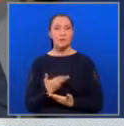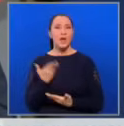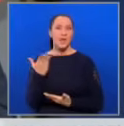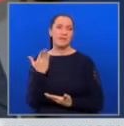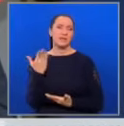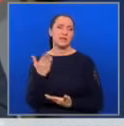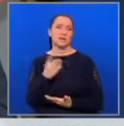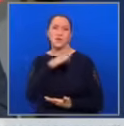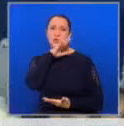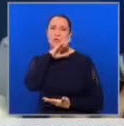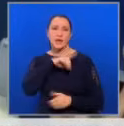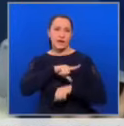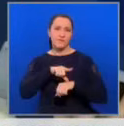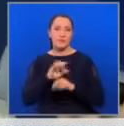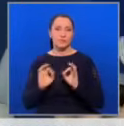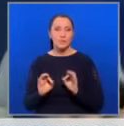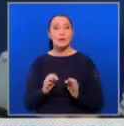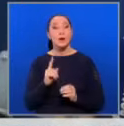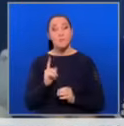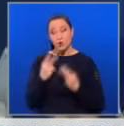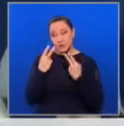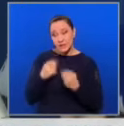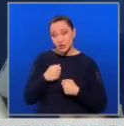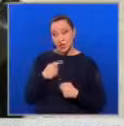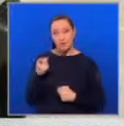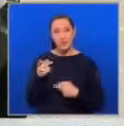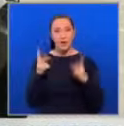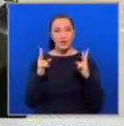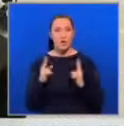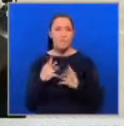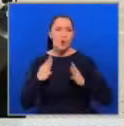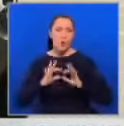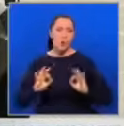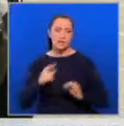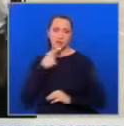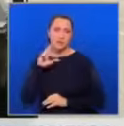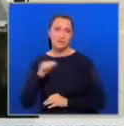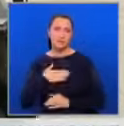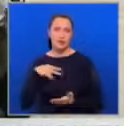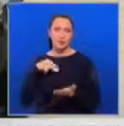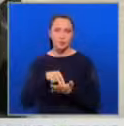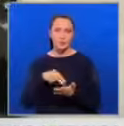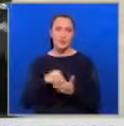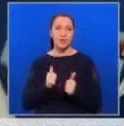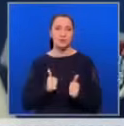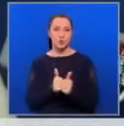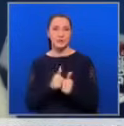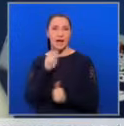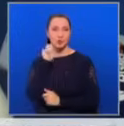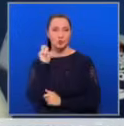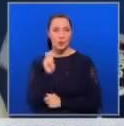отживя и времето си в момента мога да изразя съжаление за това решение много ясно да заявим своята позиция на солидарност с